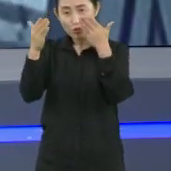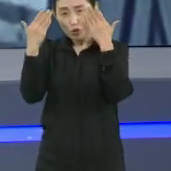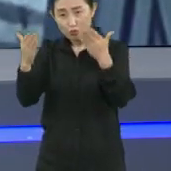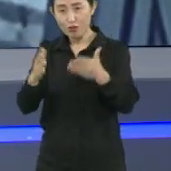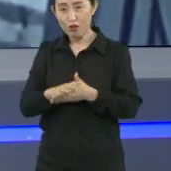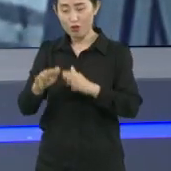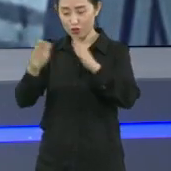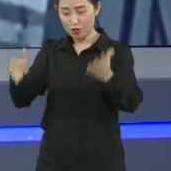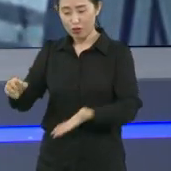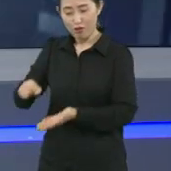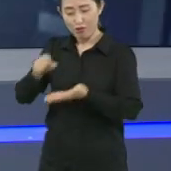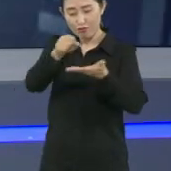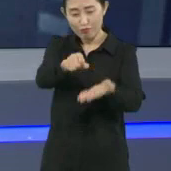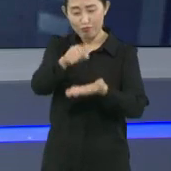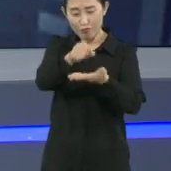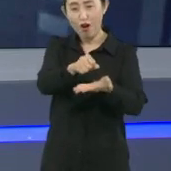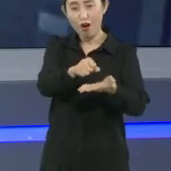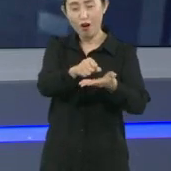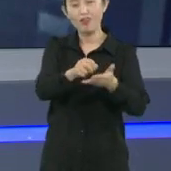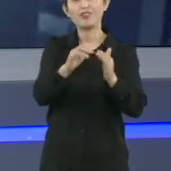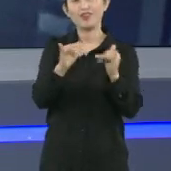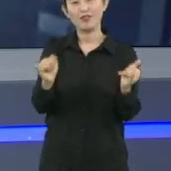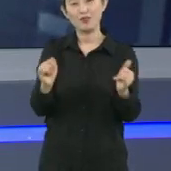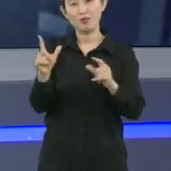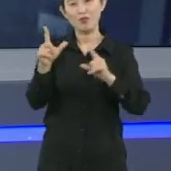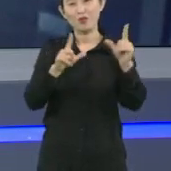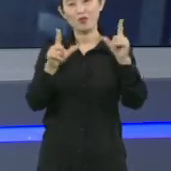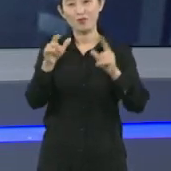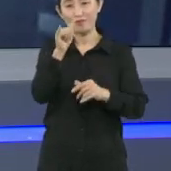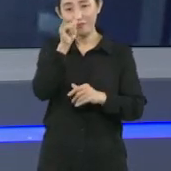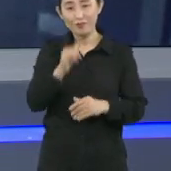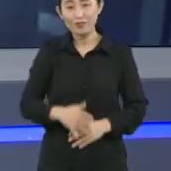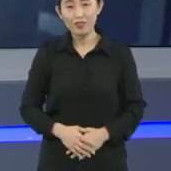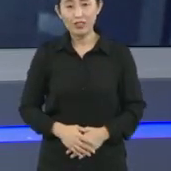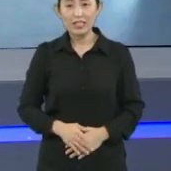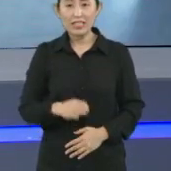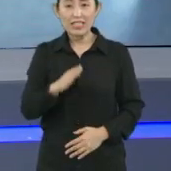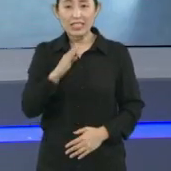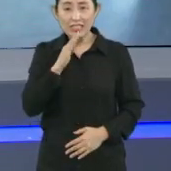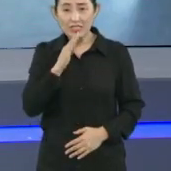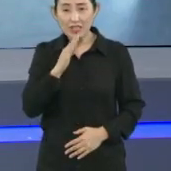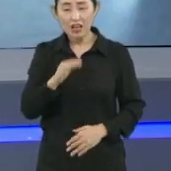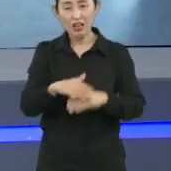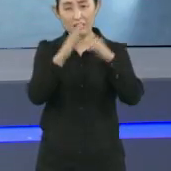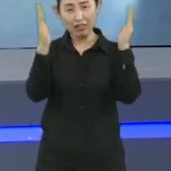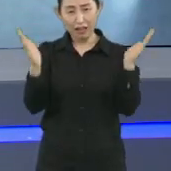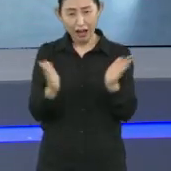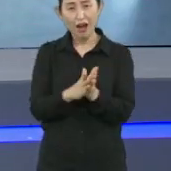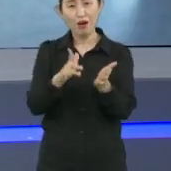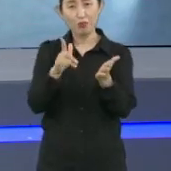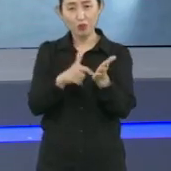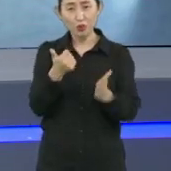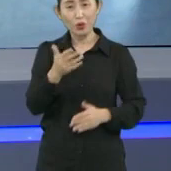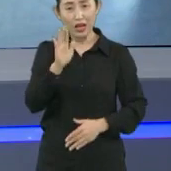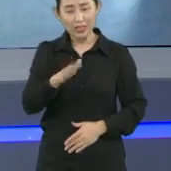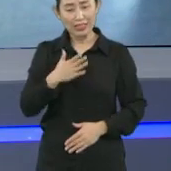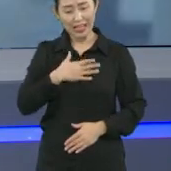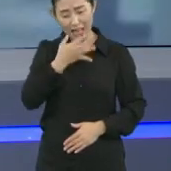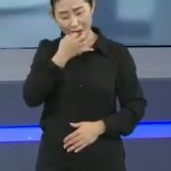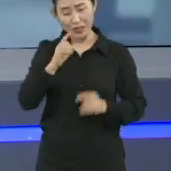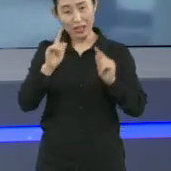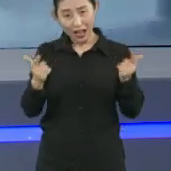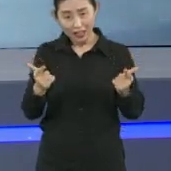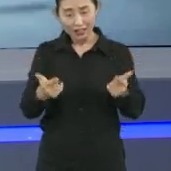CCTV에는 요소수를 말없이 두고 가는 시민들의 모습이 담겼는데 정말 모두가 부족한 상황에서 이웃을 생각하는